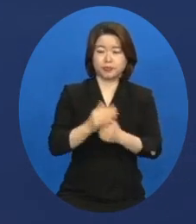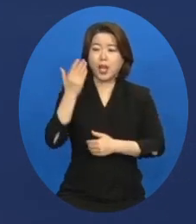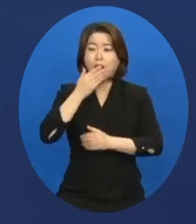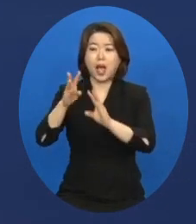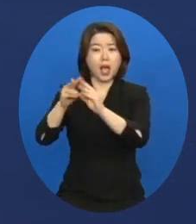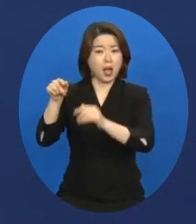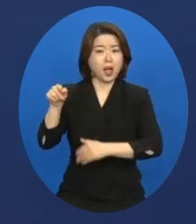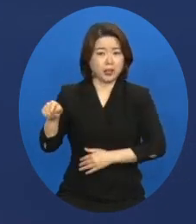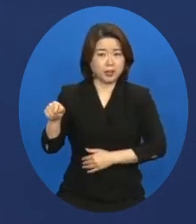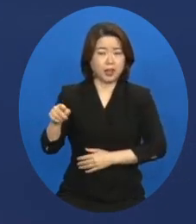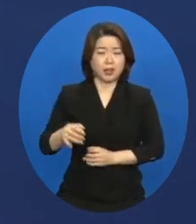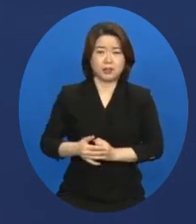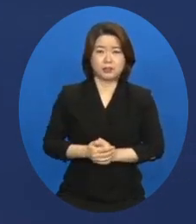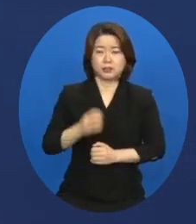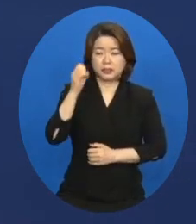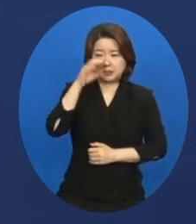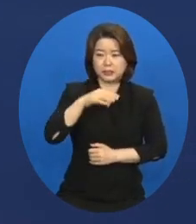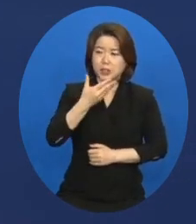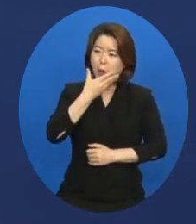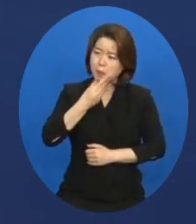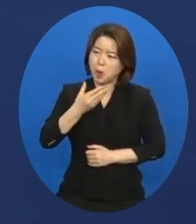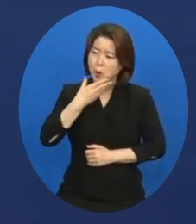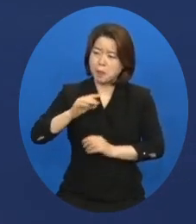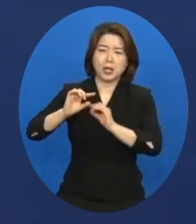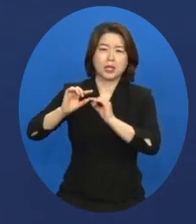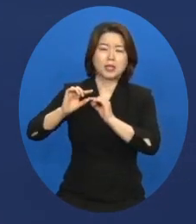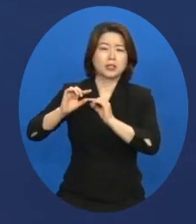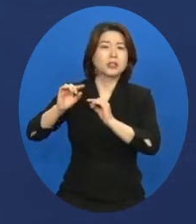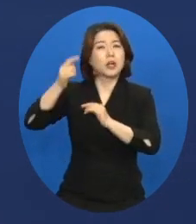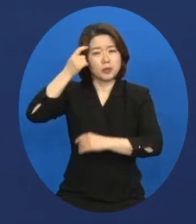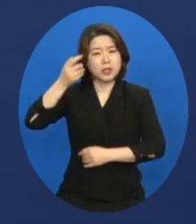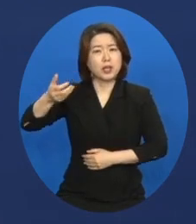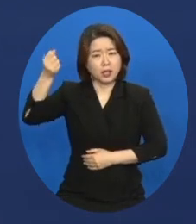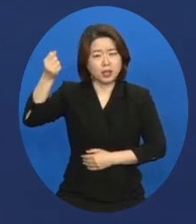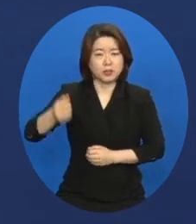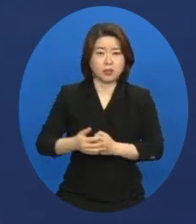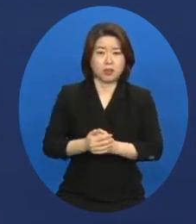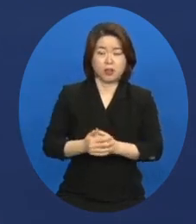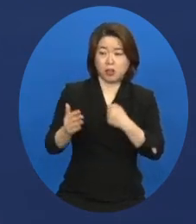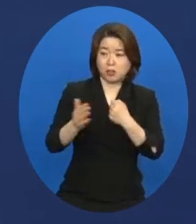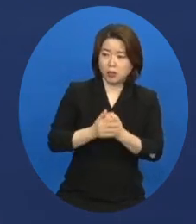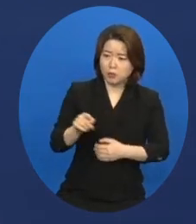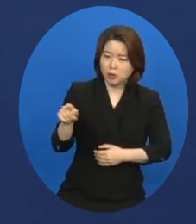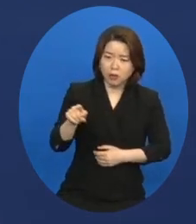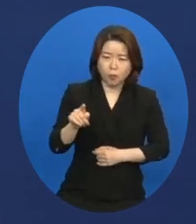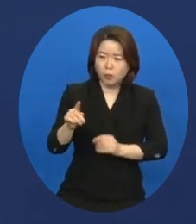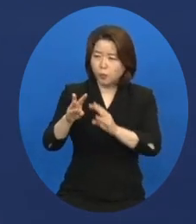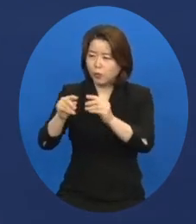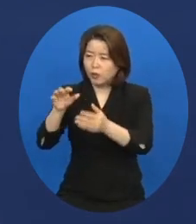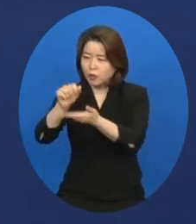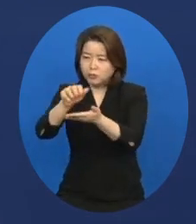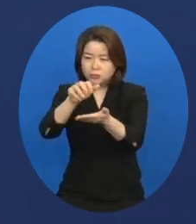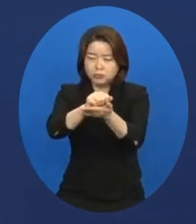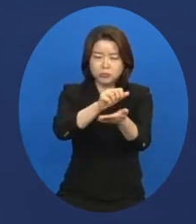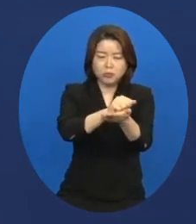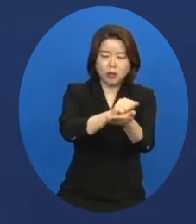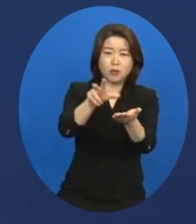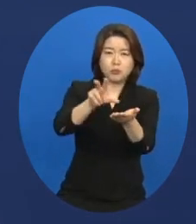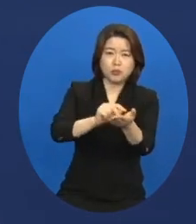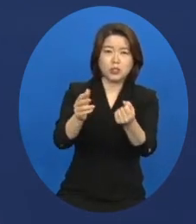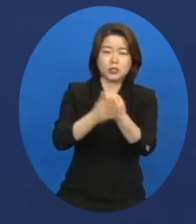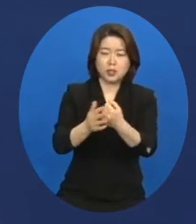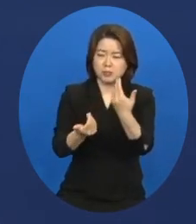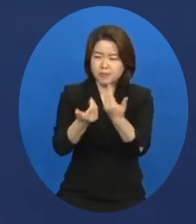땅은 그저 축복이라고만 생각했습니다. 그러다 보니까 어느 땅을 차지할 거냐 하는 문제로